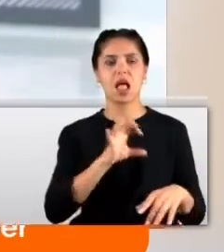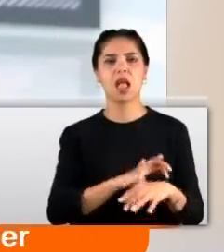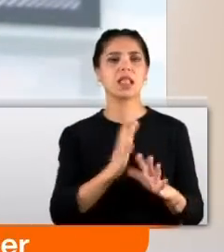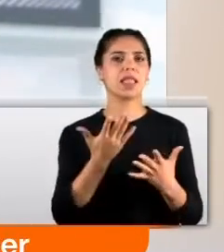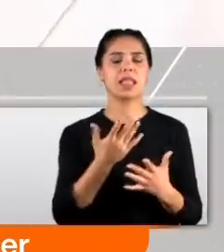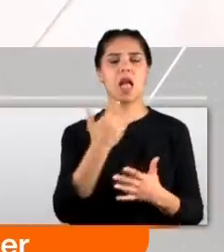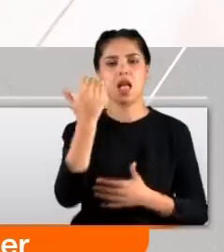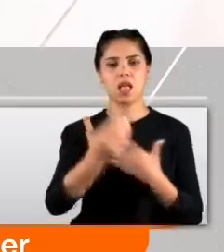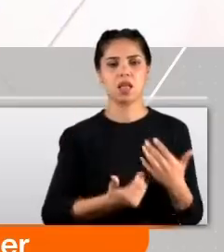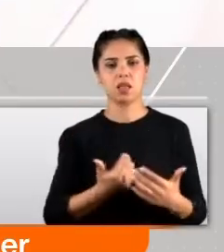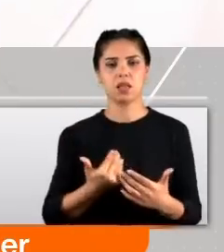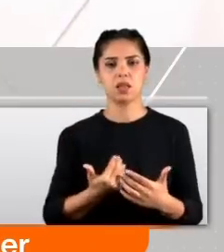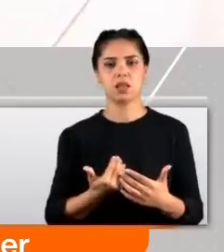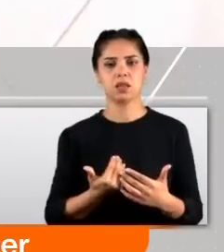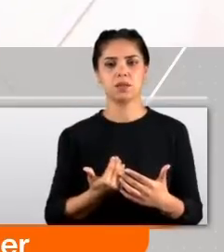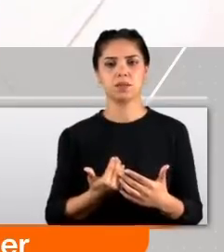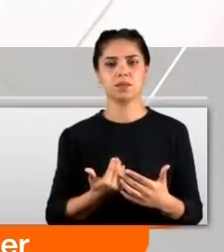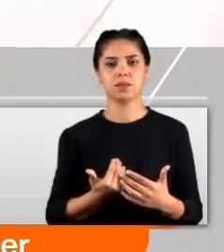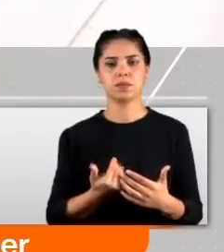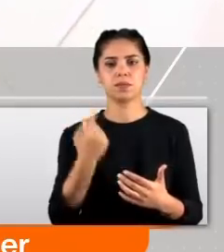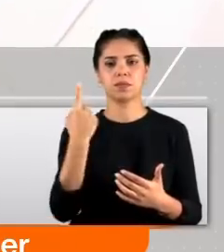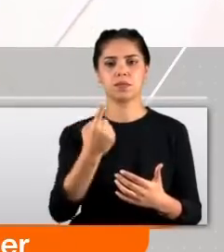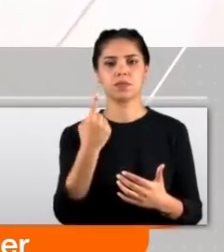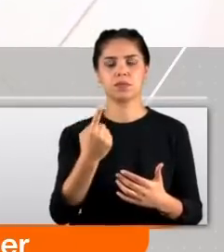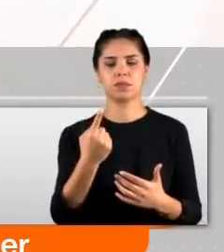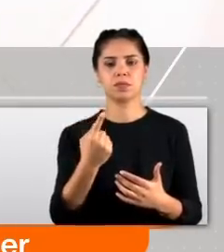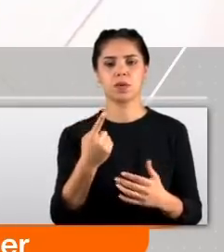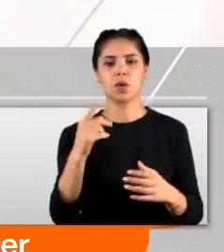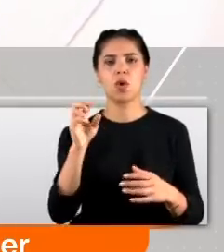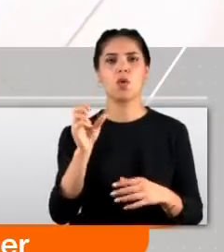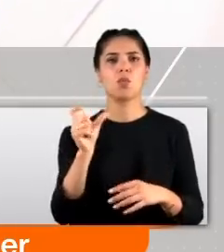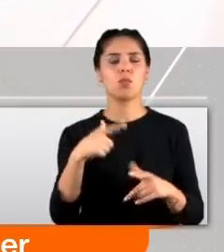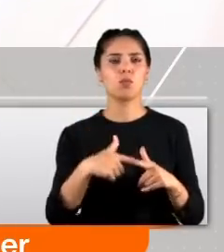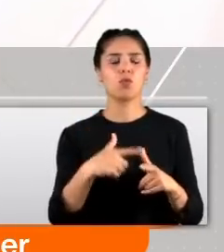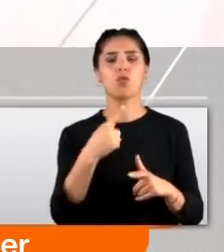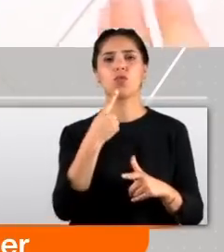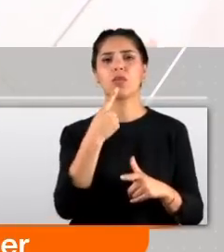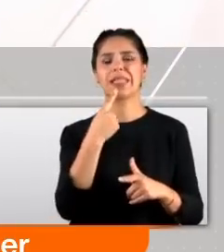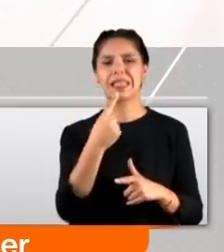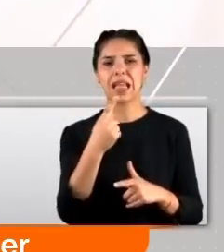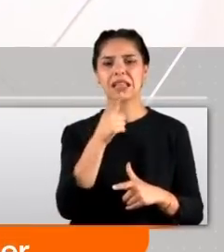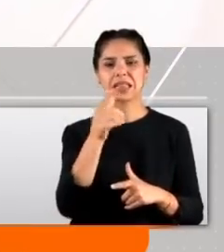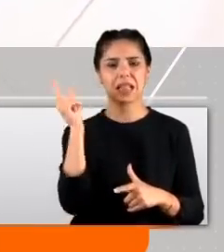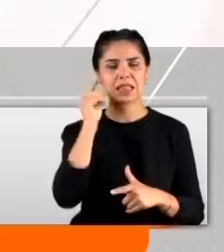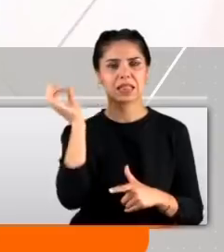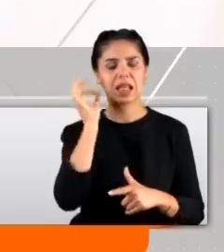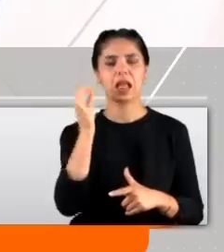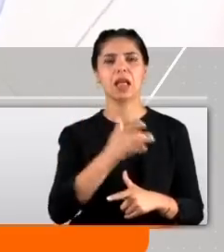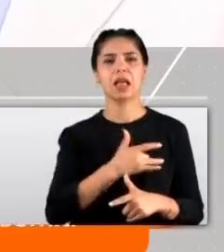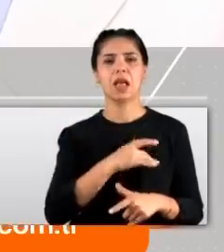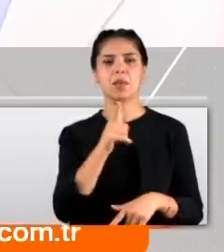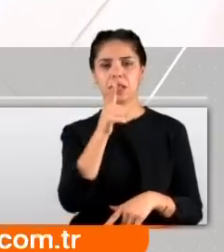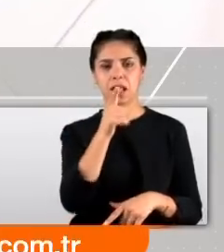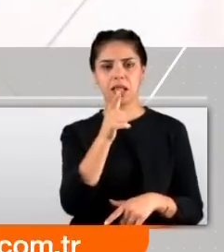olduğunu söylüyor. Nabazan sesi tanımlar hasta. Puf, puf, puf bir kalp sesi duyar adeta